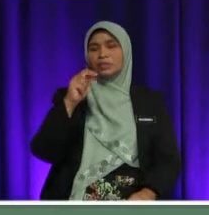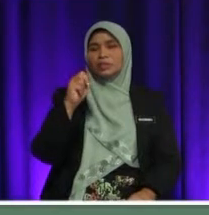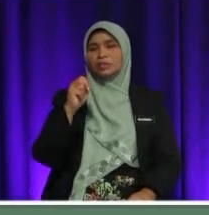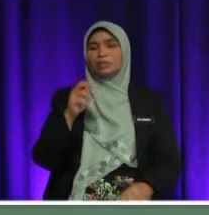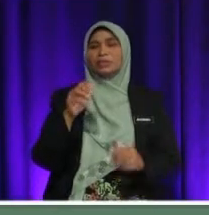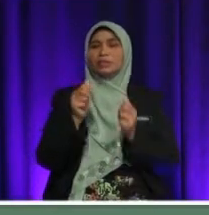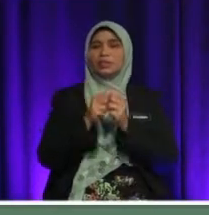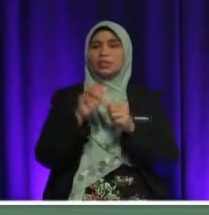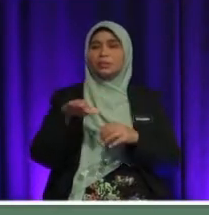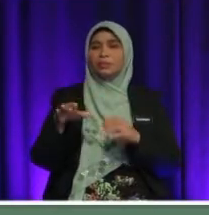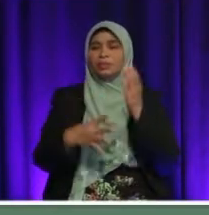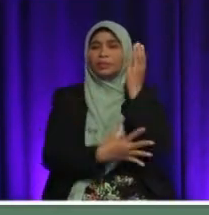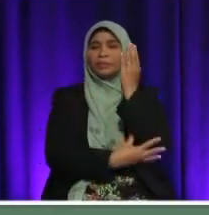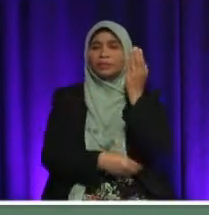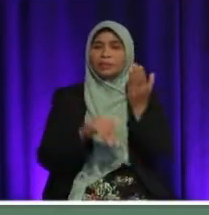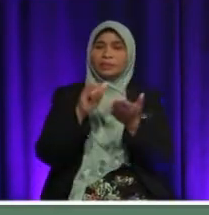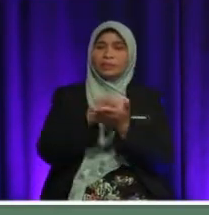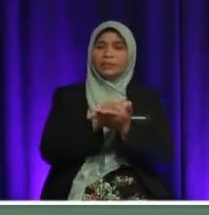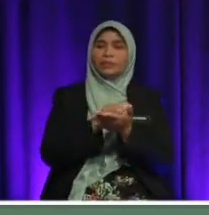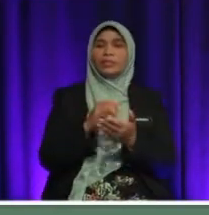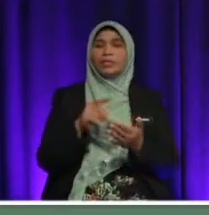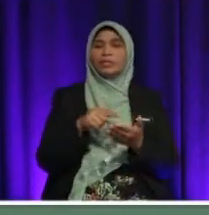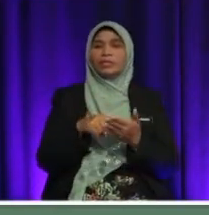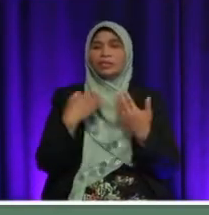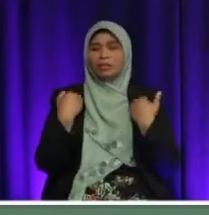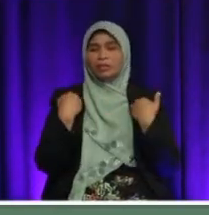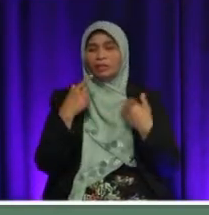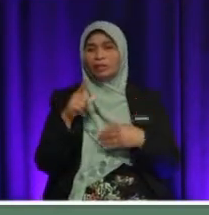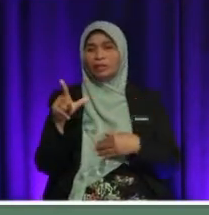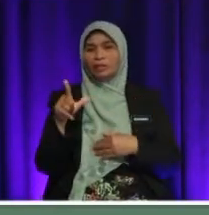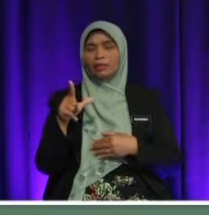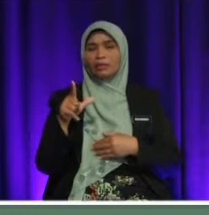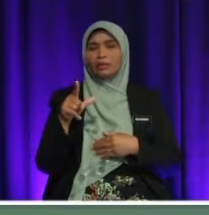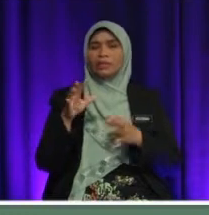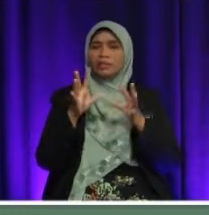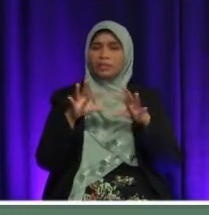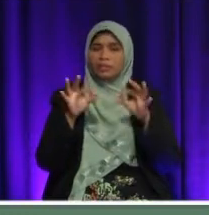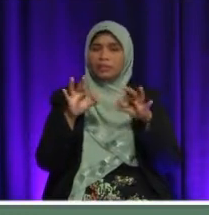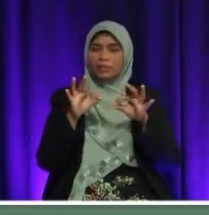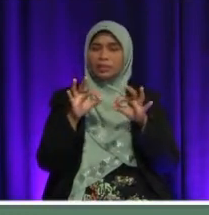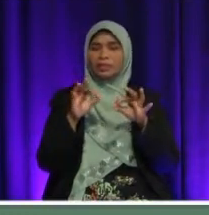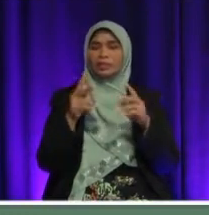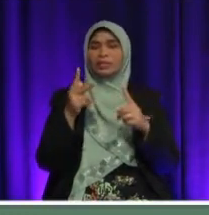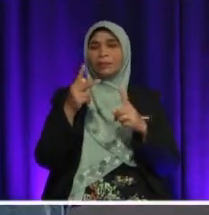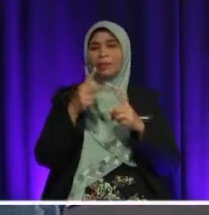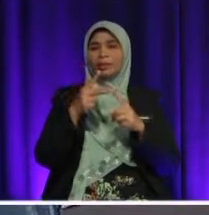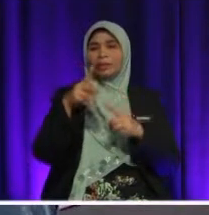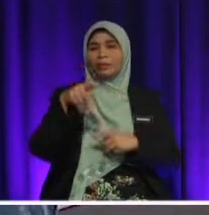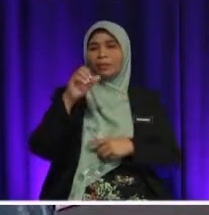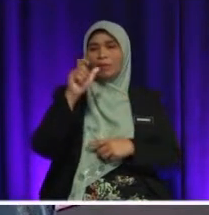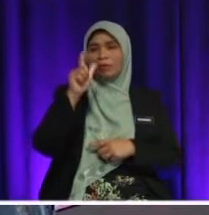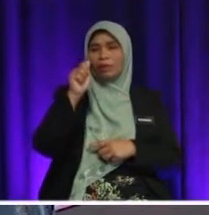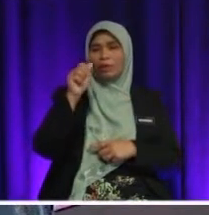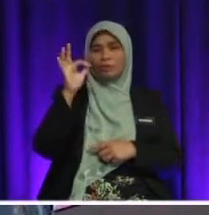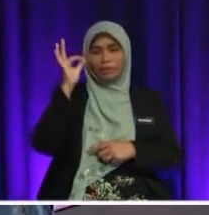itu ayo jadi ini adalah uraian kepada pola fikir ini jadi bila